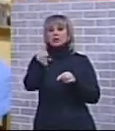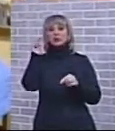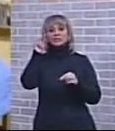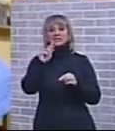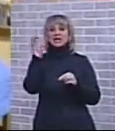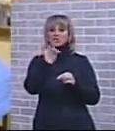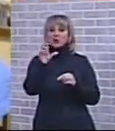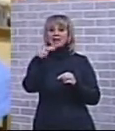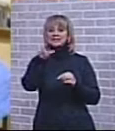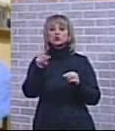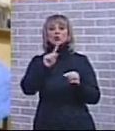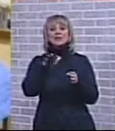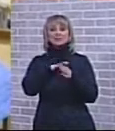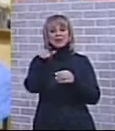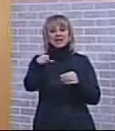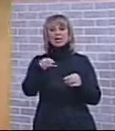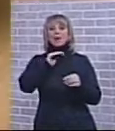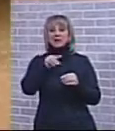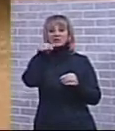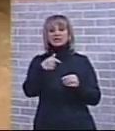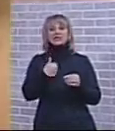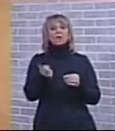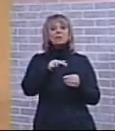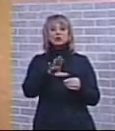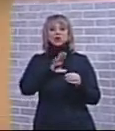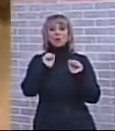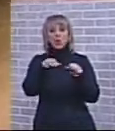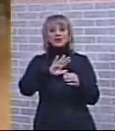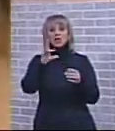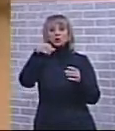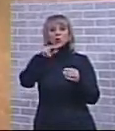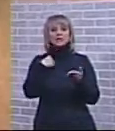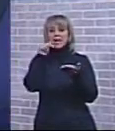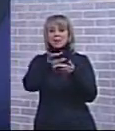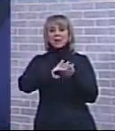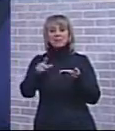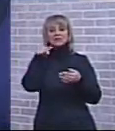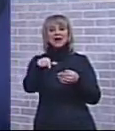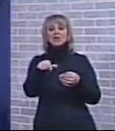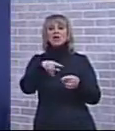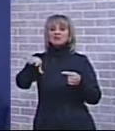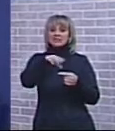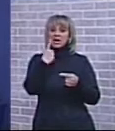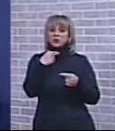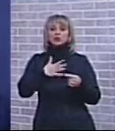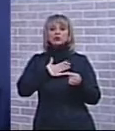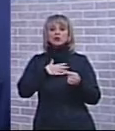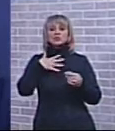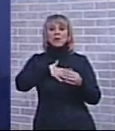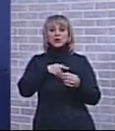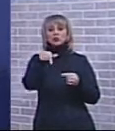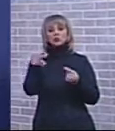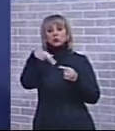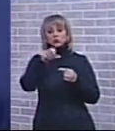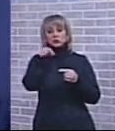Ростовской консерватории, чтобы петь профессионально. Я пришел и вообще в ноты не попадал, было очень сложно. Да. Обычно все говорят, у нас душа поет в ванне и в